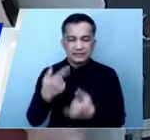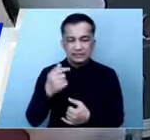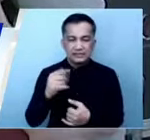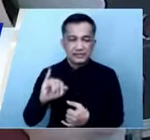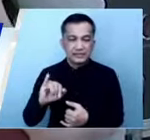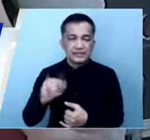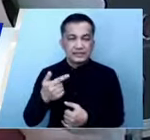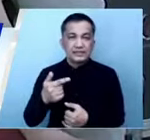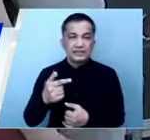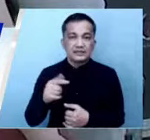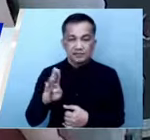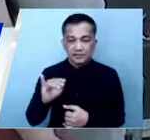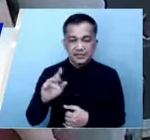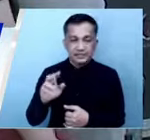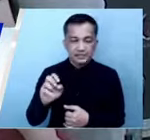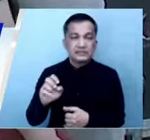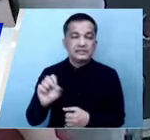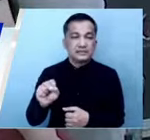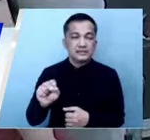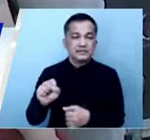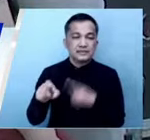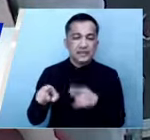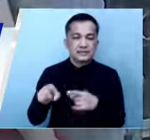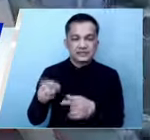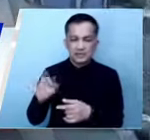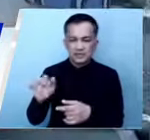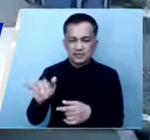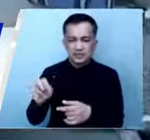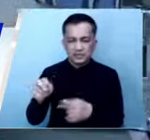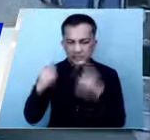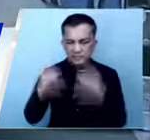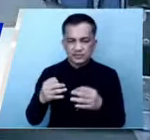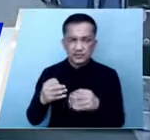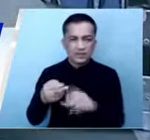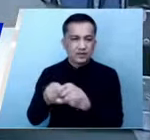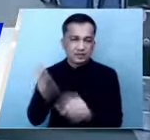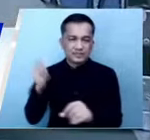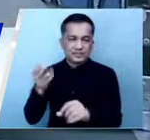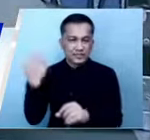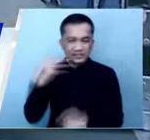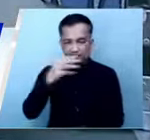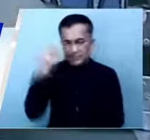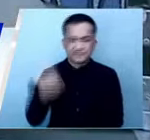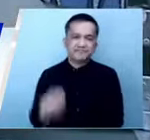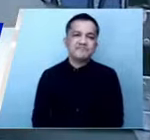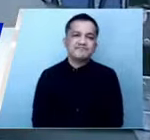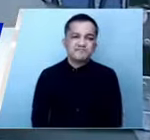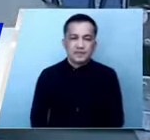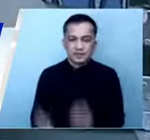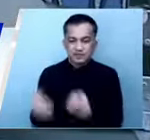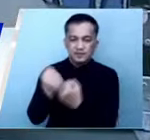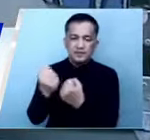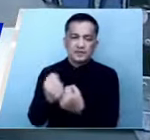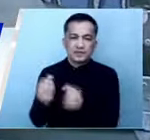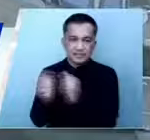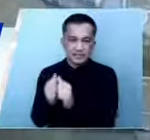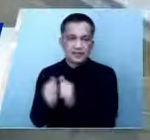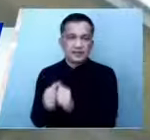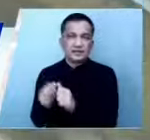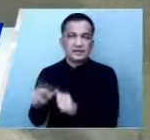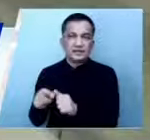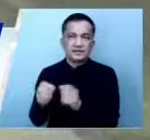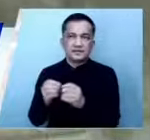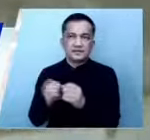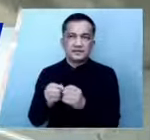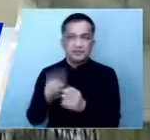Raymond na nagdesisyong umalis na ng banda last March. Suportado naman daw siya ng mga kabanda kaya mas lalong magiging